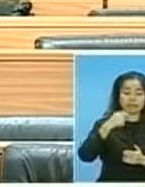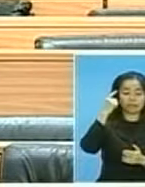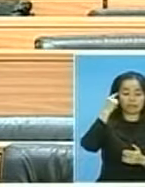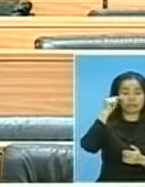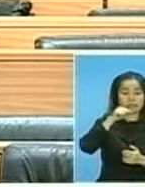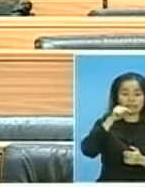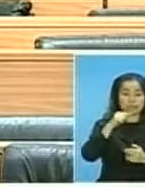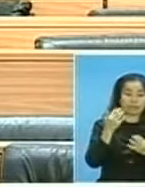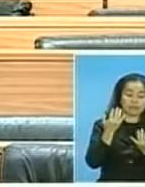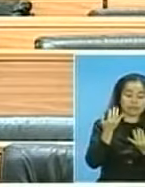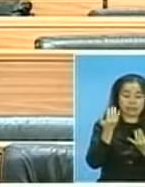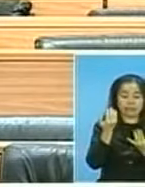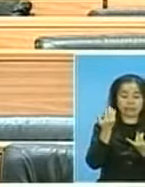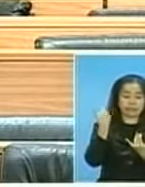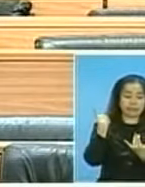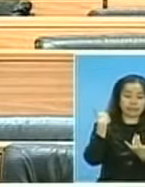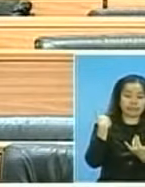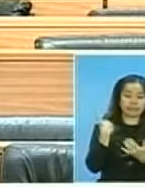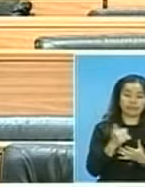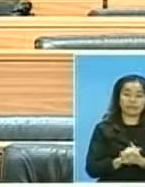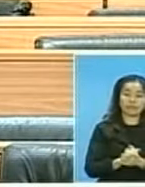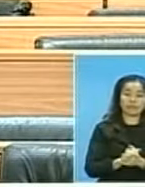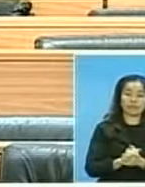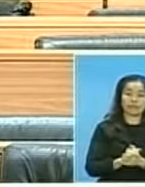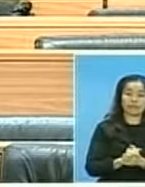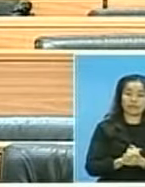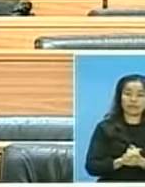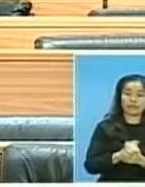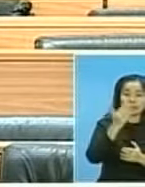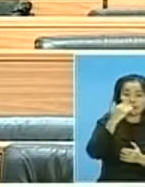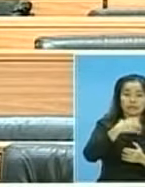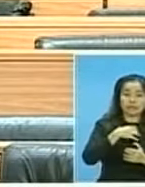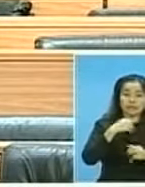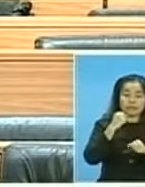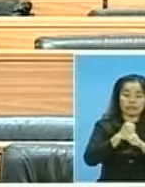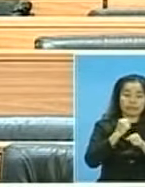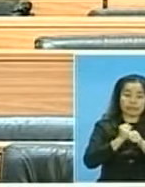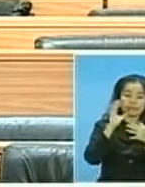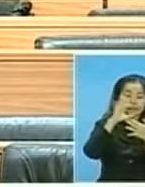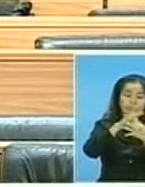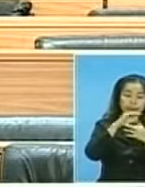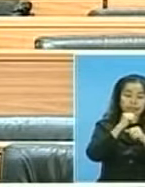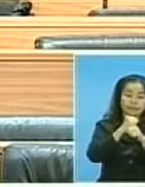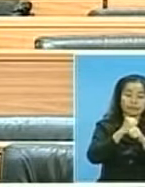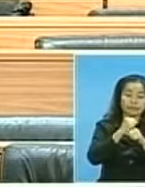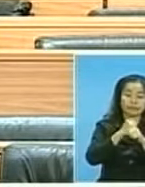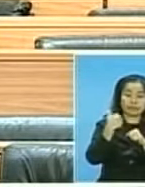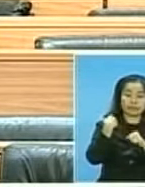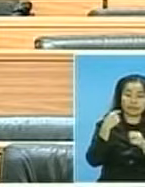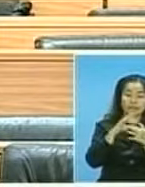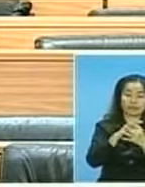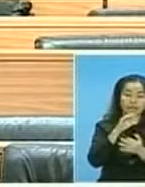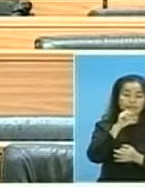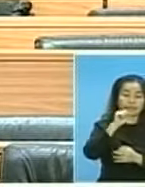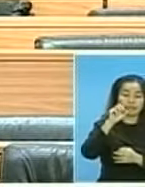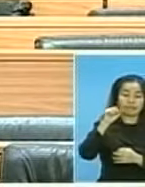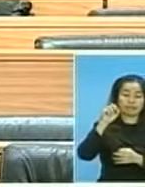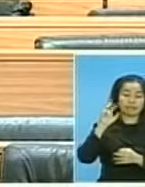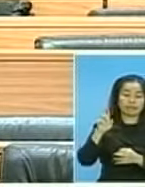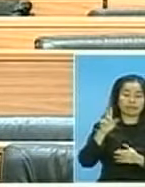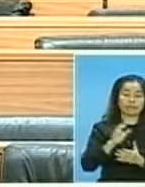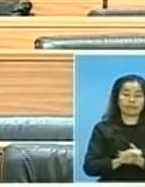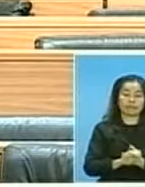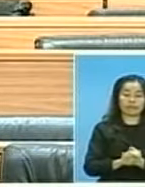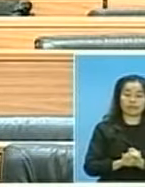าคนเหล่านี้กำลังจ้องตาเป็นมันอยู่ครับที่จะเข้ามาทำหน้าที่สมาชิกสภาร่างรัฐธรรมนู